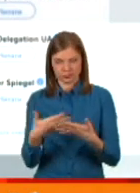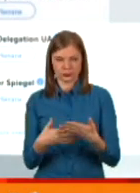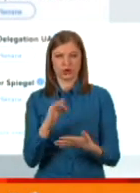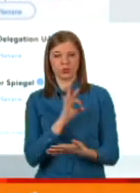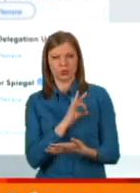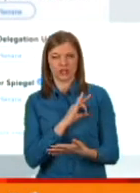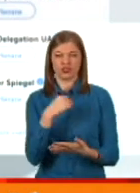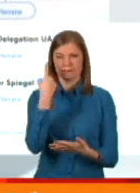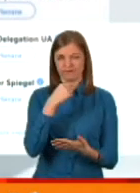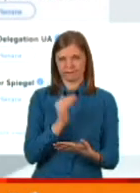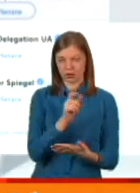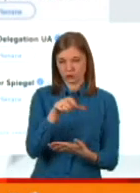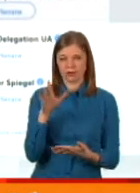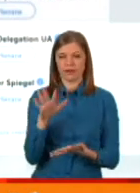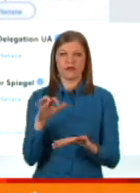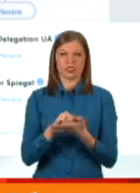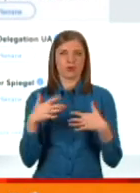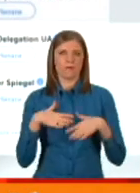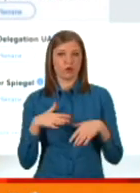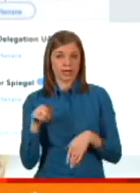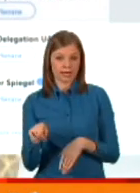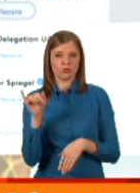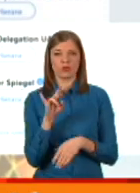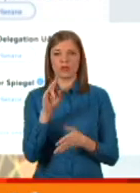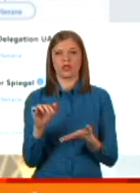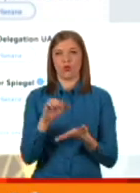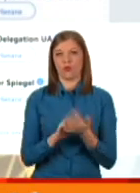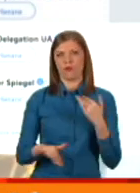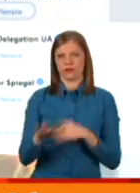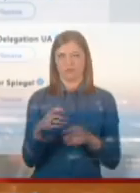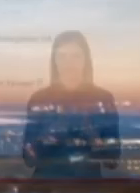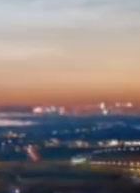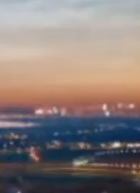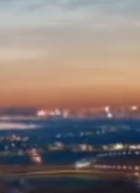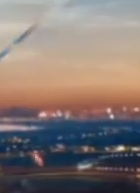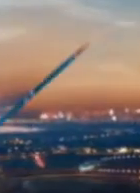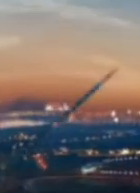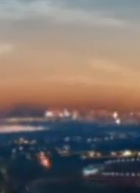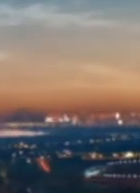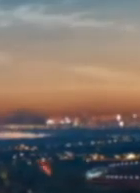фізичних та юридичних осіб у анексованому Криму та на окупованих територіях Донбасу.